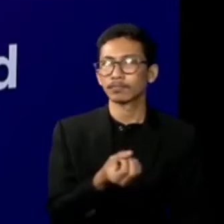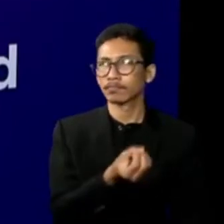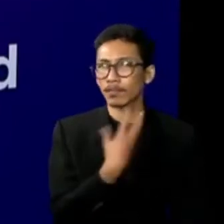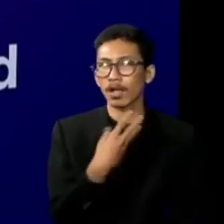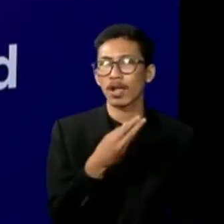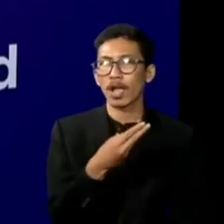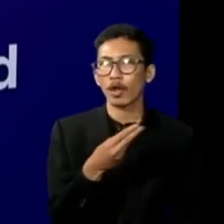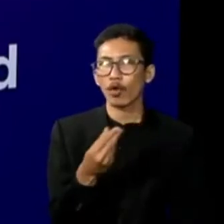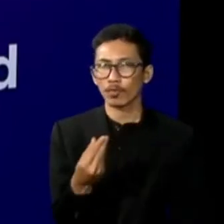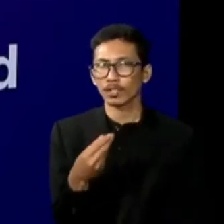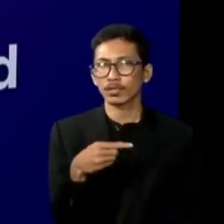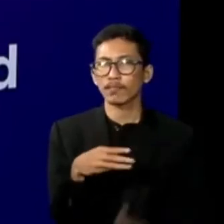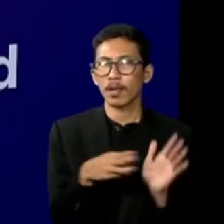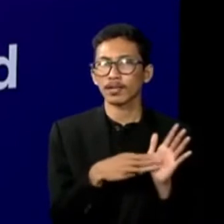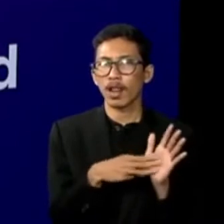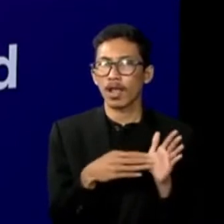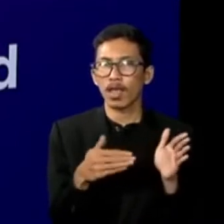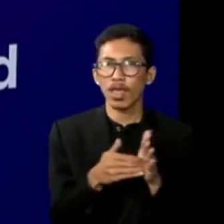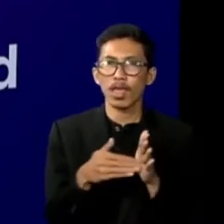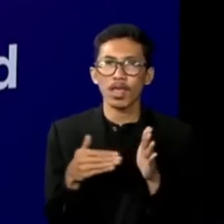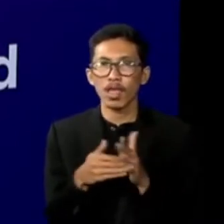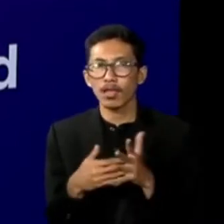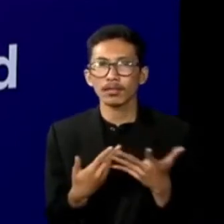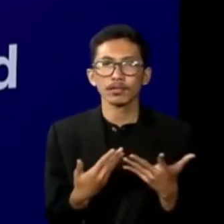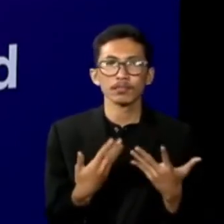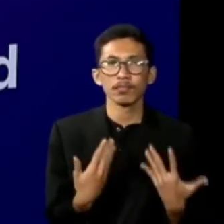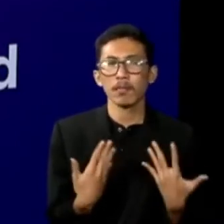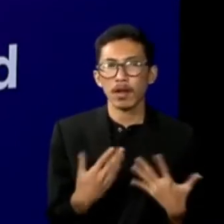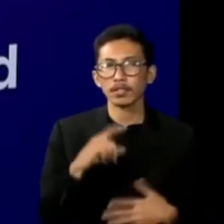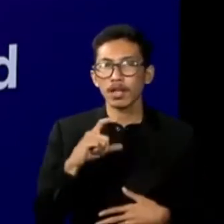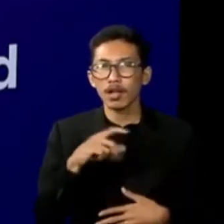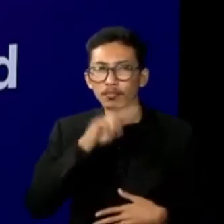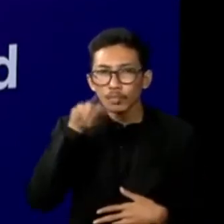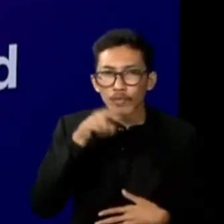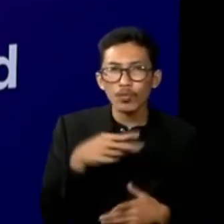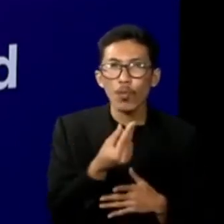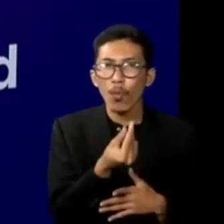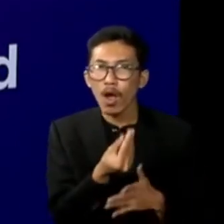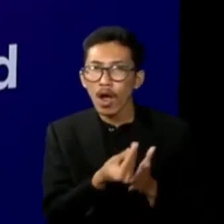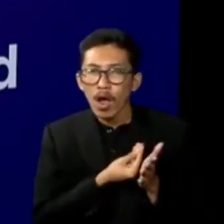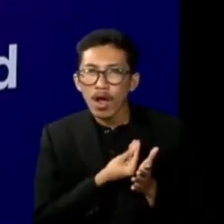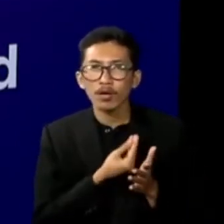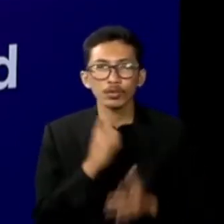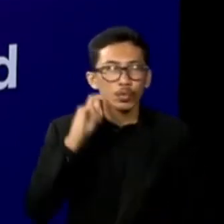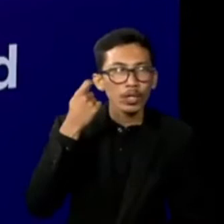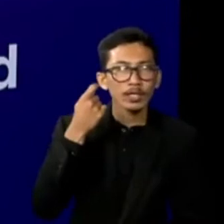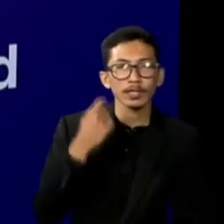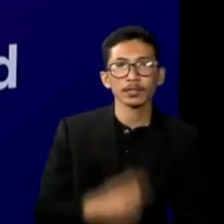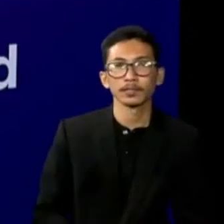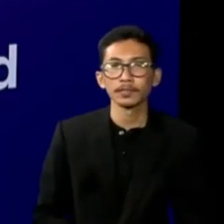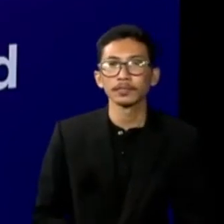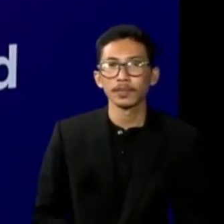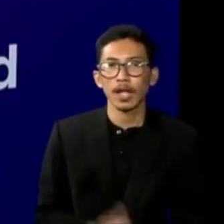penghalang bagaimana saya mencari pendapatan untuk keluarga saya perhari nama juga ada sebagian kalangan masyarakat yang Bahkan untuk testing